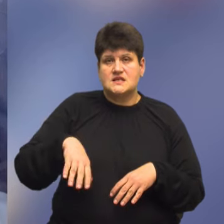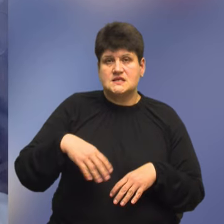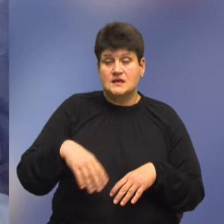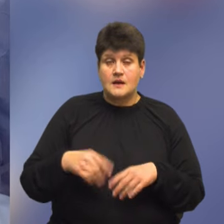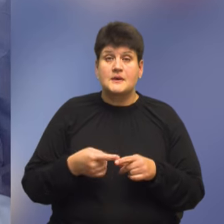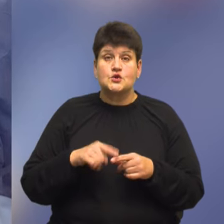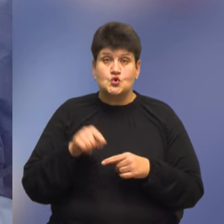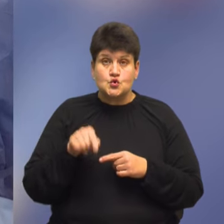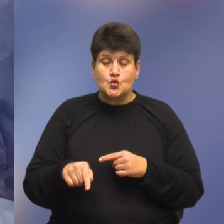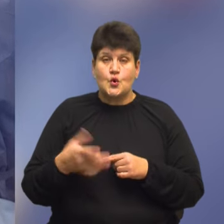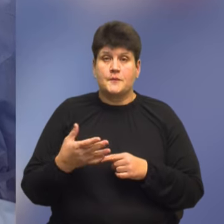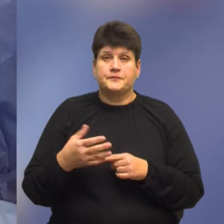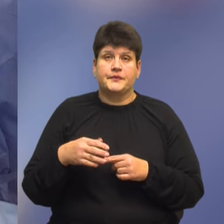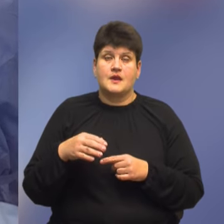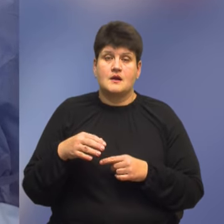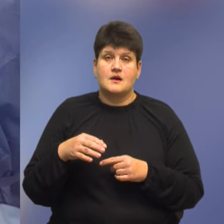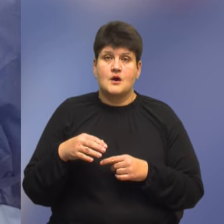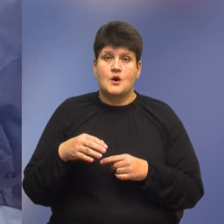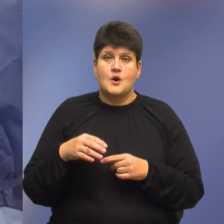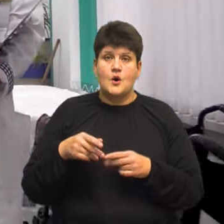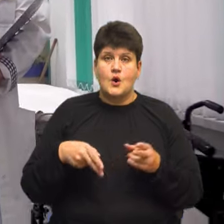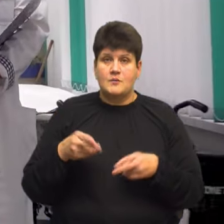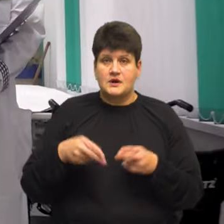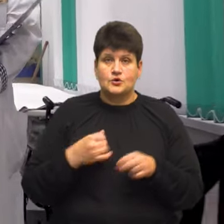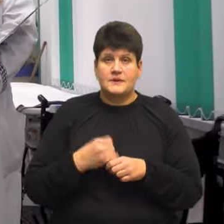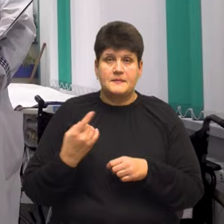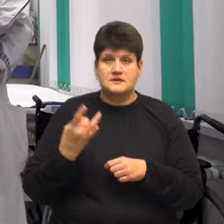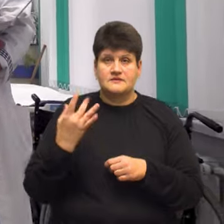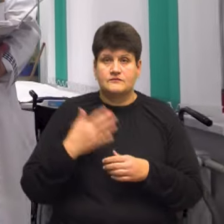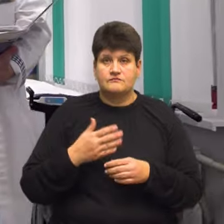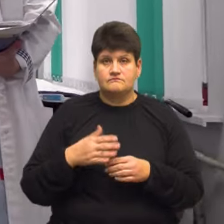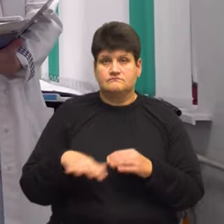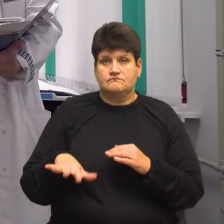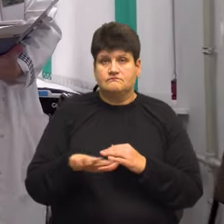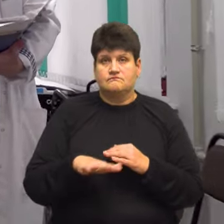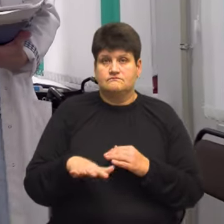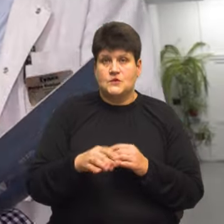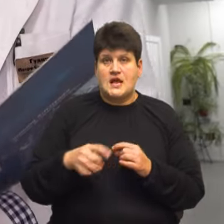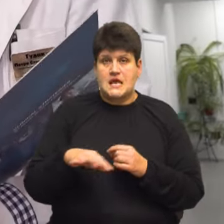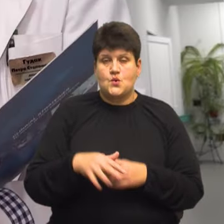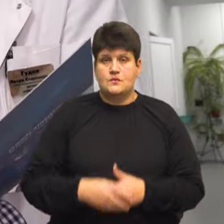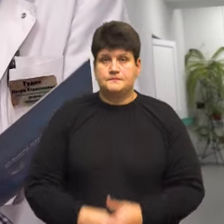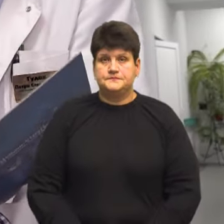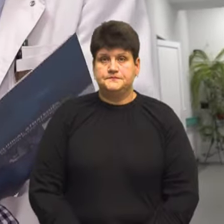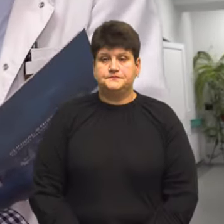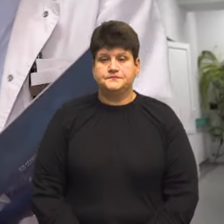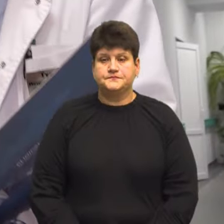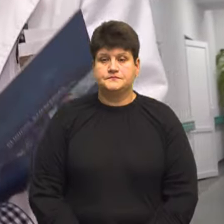операцію виконали вперше в межах нашого регіону. Богдана Савицька, Андрій Бодак, Суспільне новини,